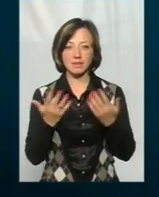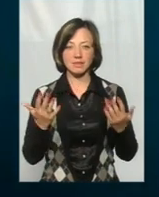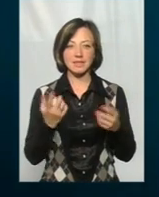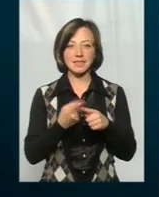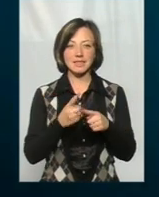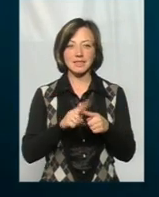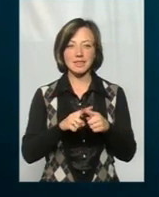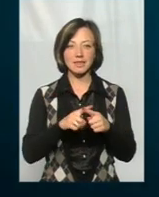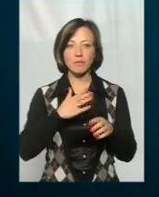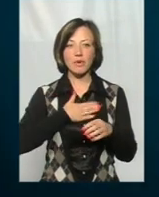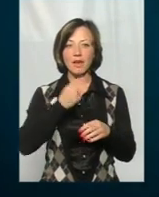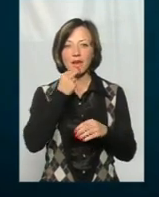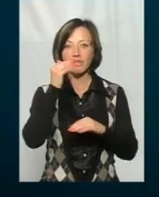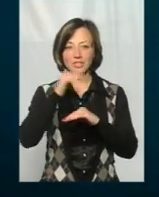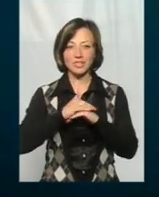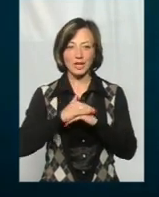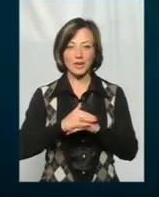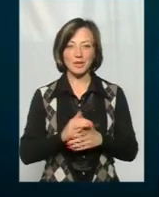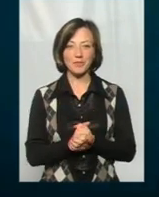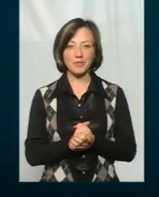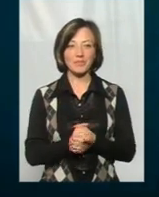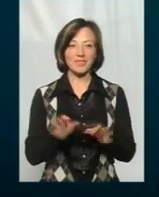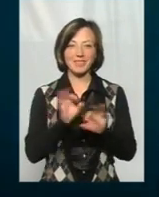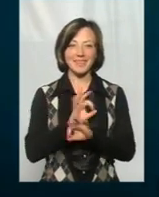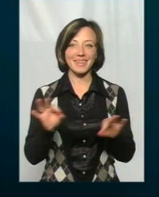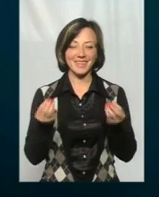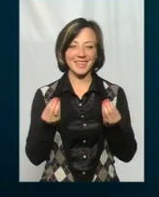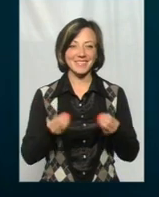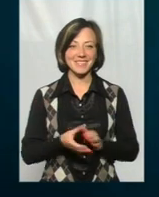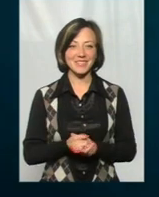Це моя вечеря. Клас!